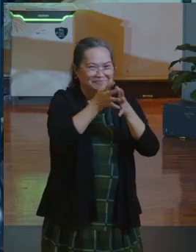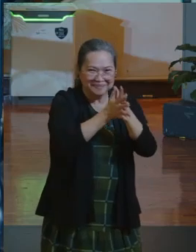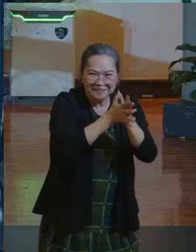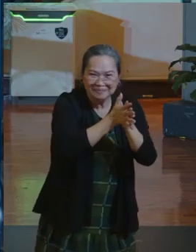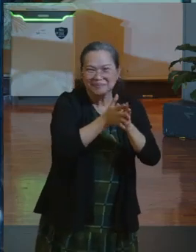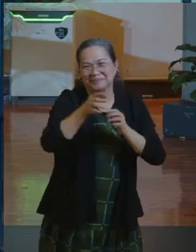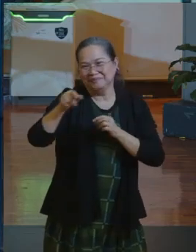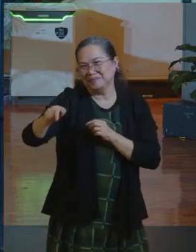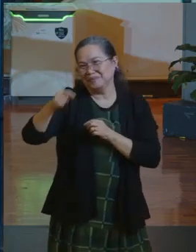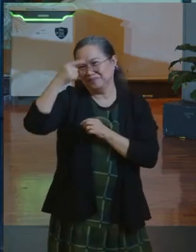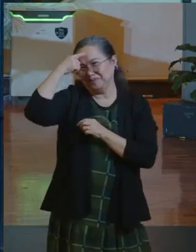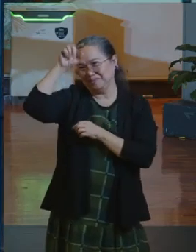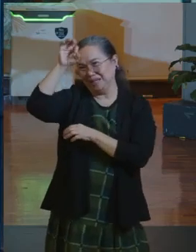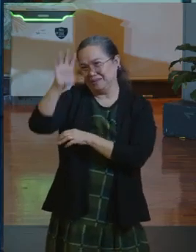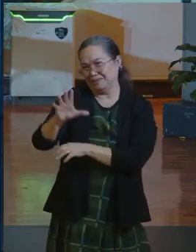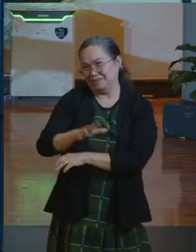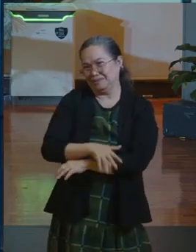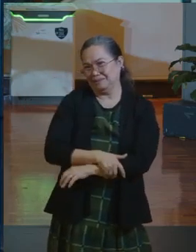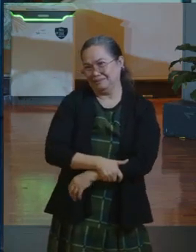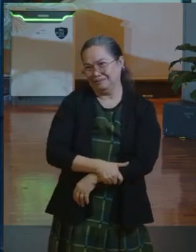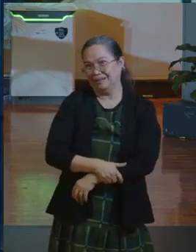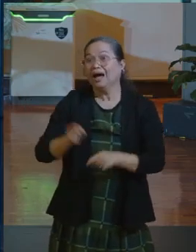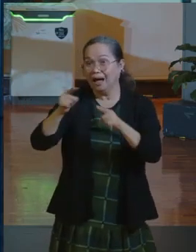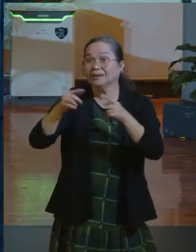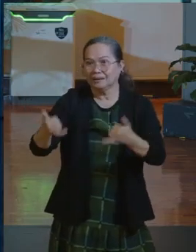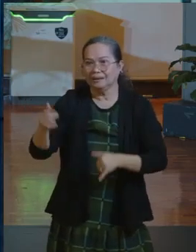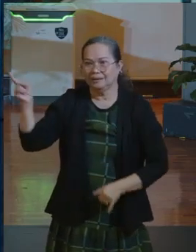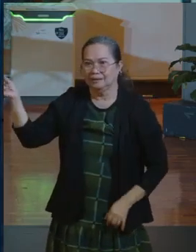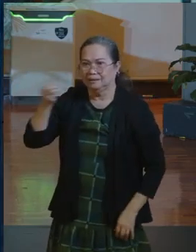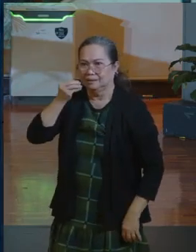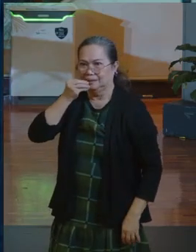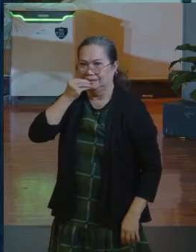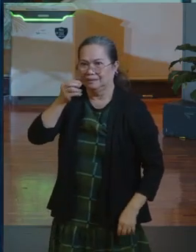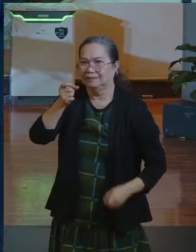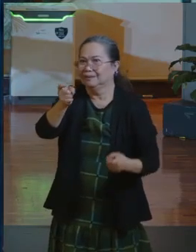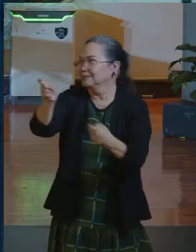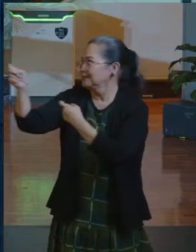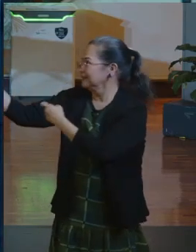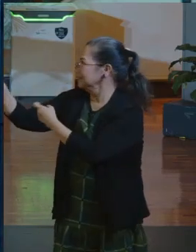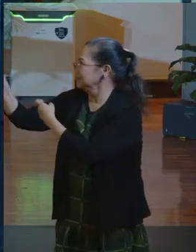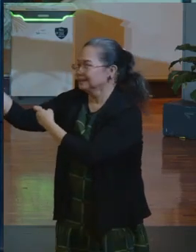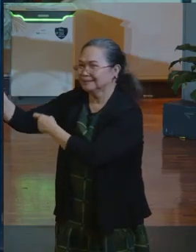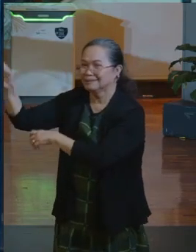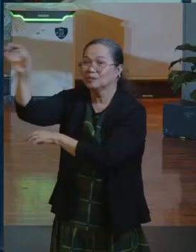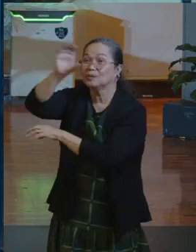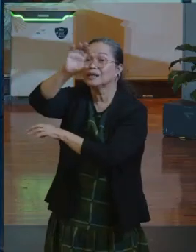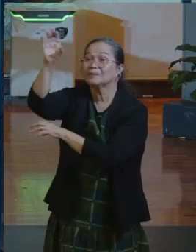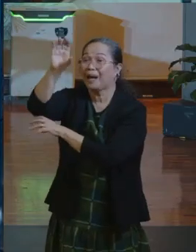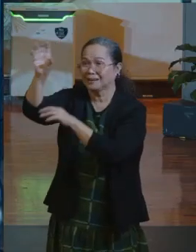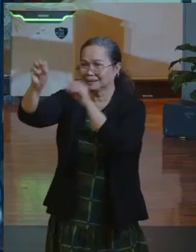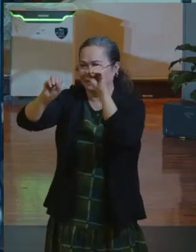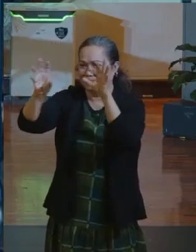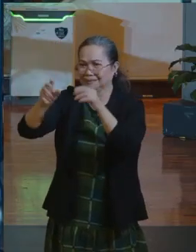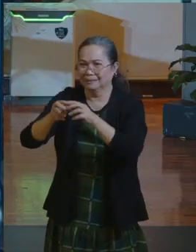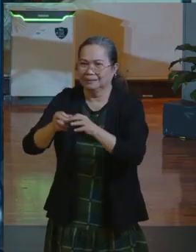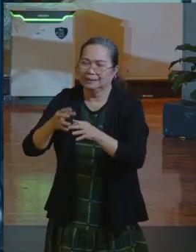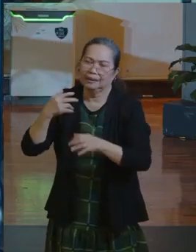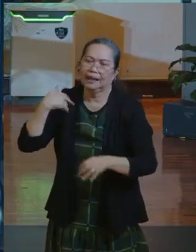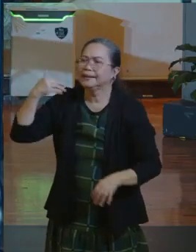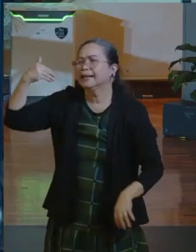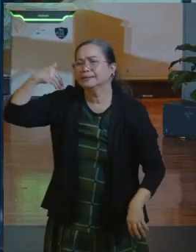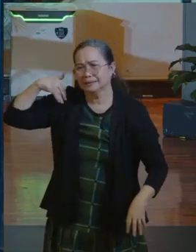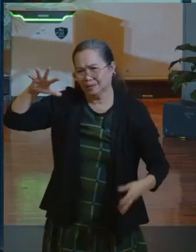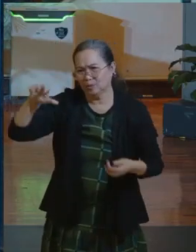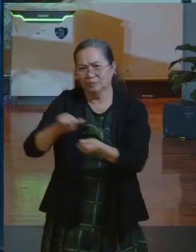andali. No? Hanggang ngayon po, kinakain mo po yung mga nirigalo niyo ng Pasko. Hanggang ngayon po, hindi pa